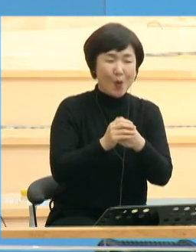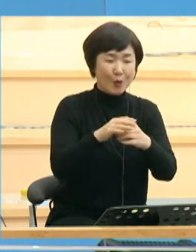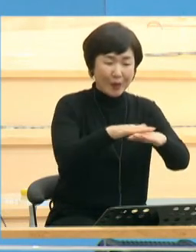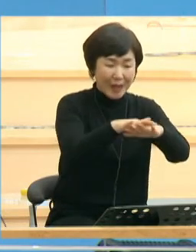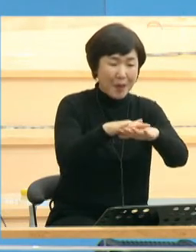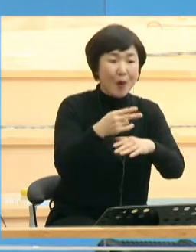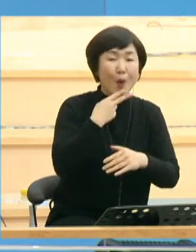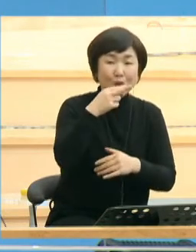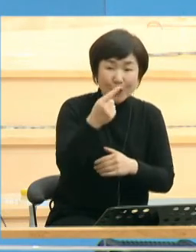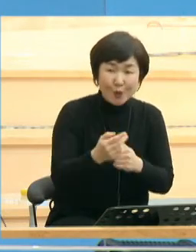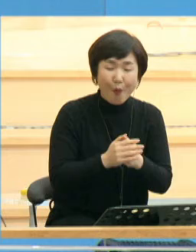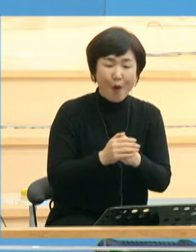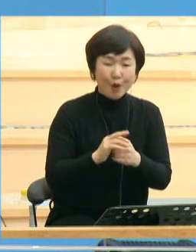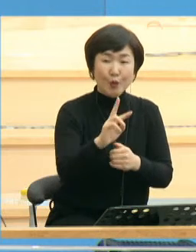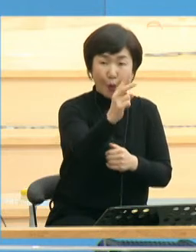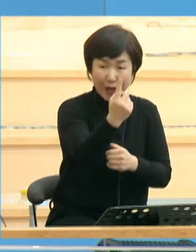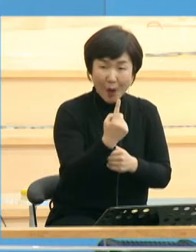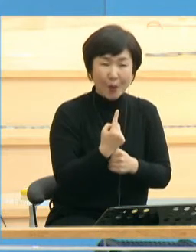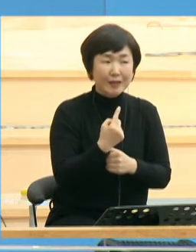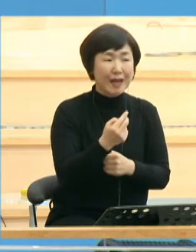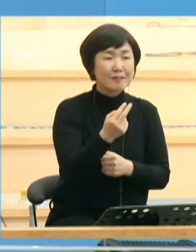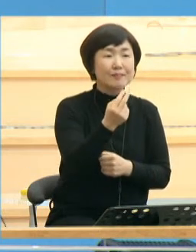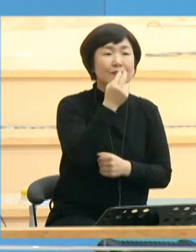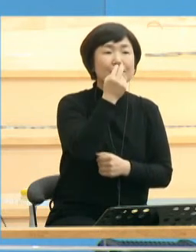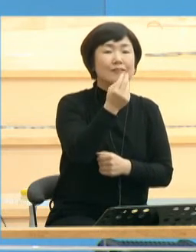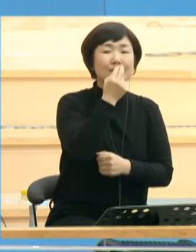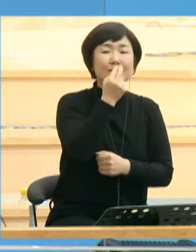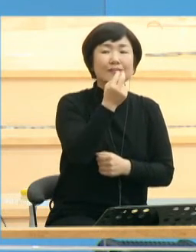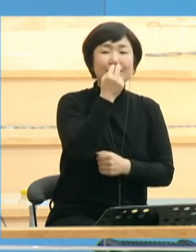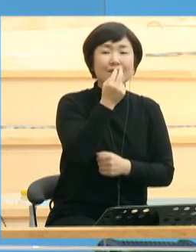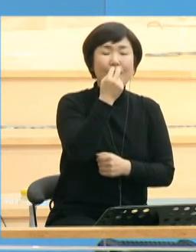돌아온 이유가 놀랍게도 후기랍니다 후다